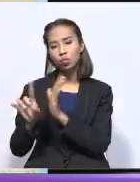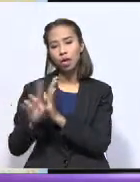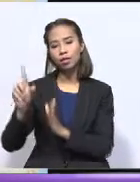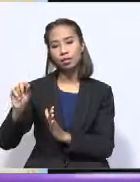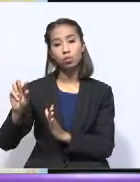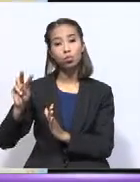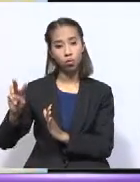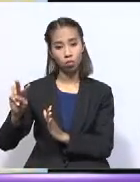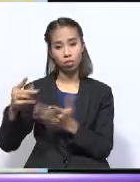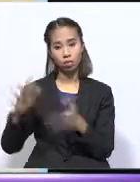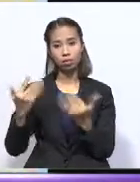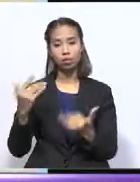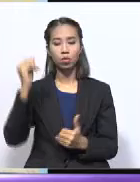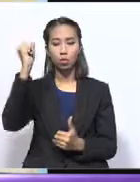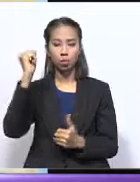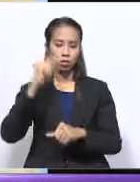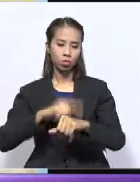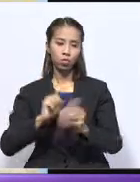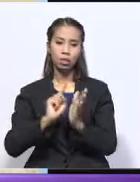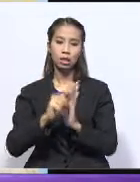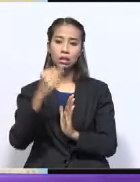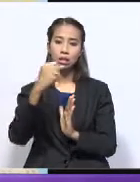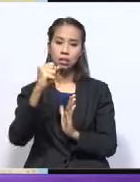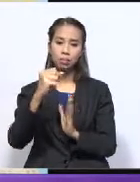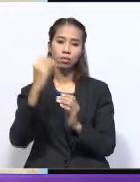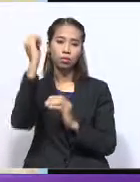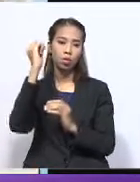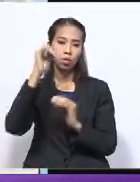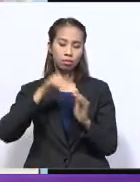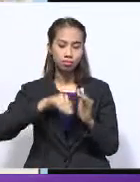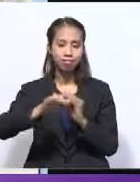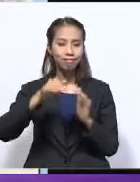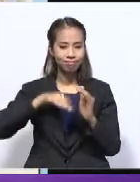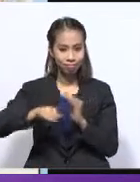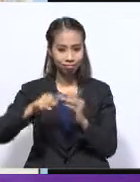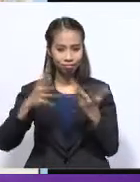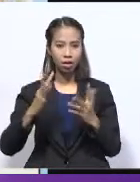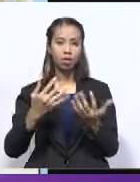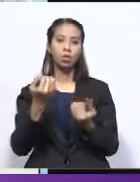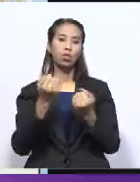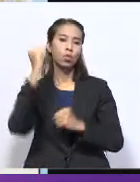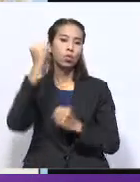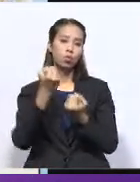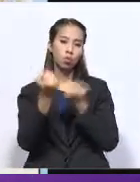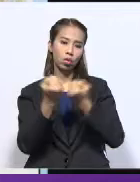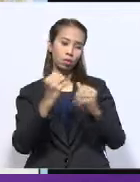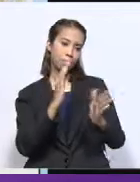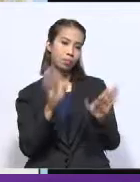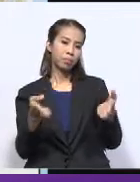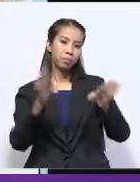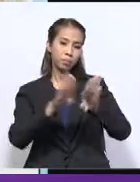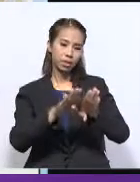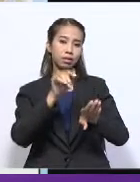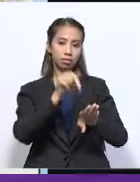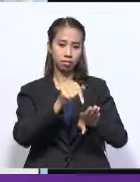ของทุกวันโดยรถจะออกทุกๆ10นาทีแล้วก็ผู้ที่ขับรถแถวนั้นนะคะจะมีการปิดการจราจรในถนนอู่ทอง